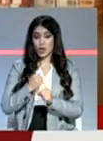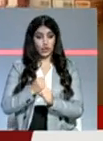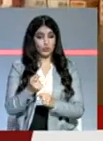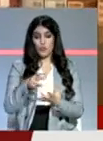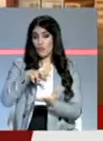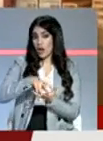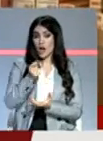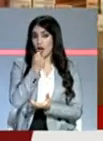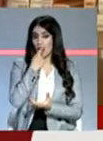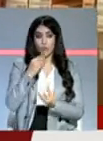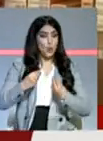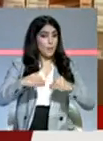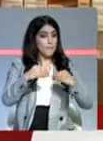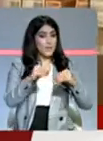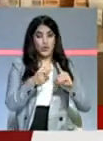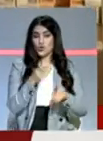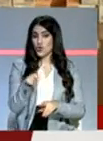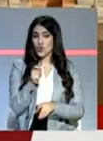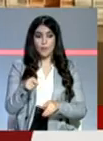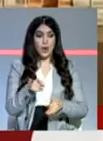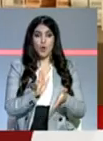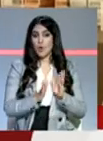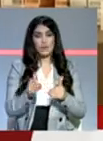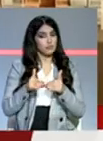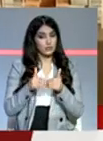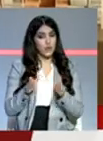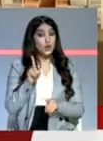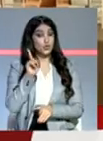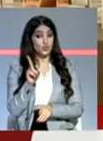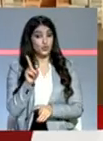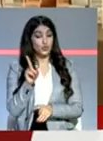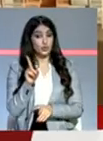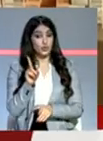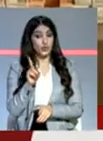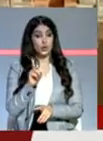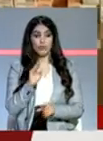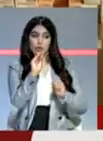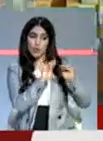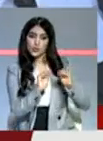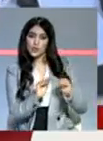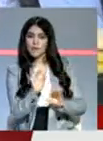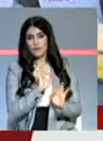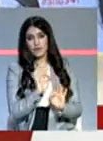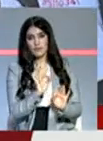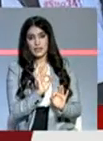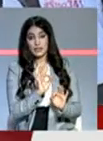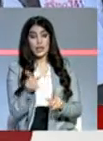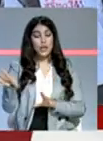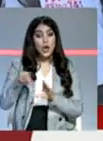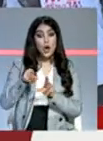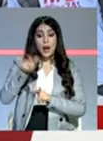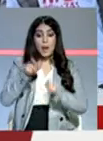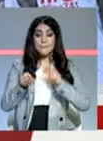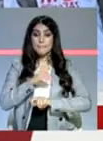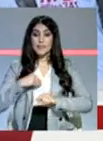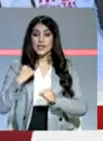الفارماسي ونعملوا الاسوا متاعنا والمستوصف محلول. جيست لا الكونسلتاسيون فماش. إدماج الأطباء العامين